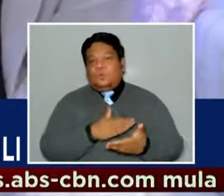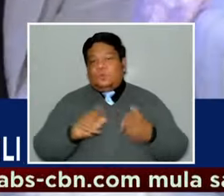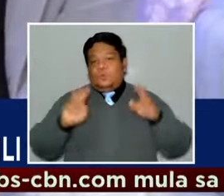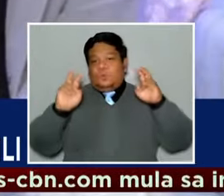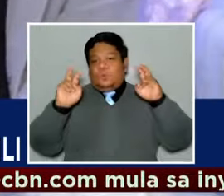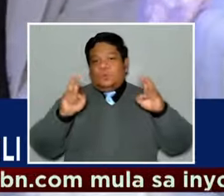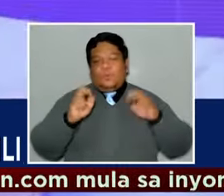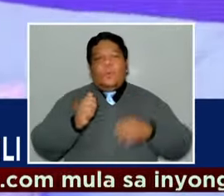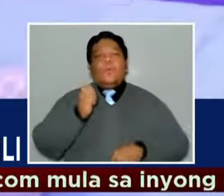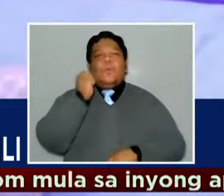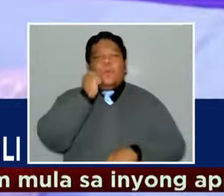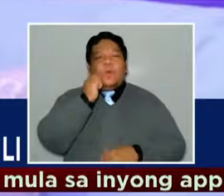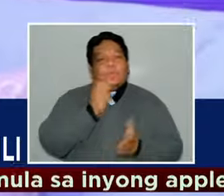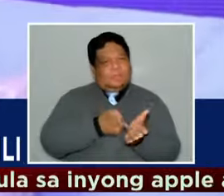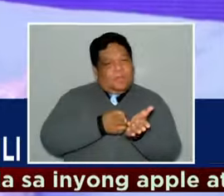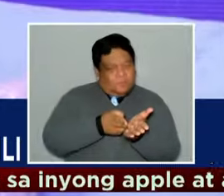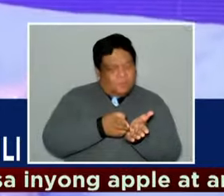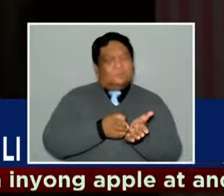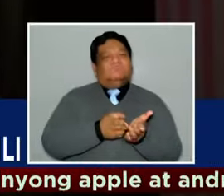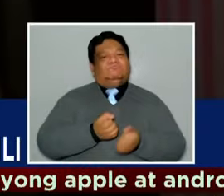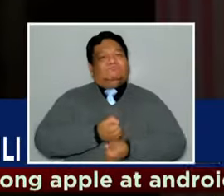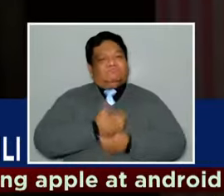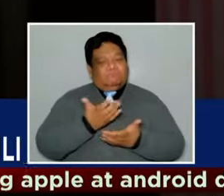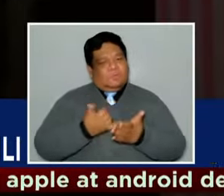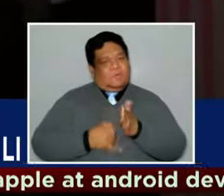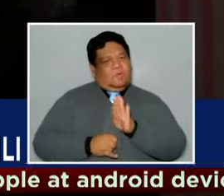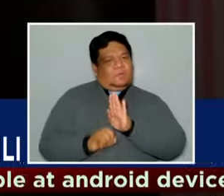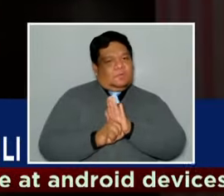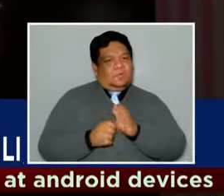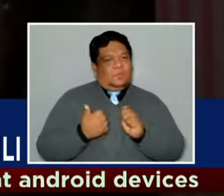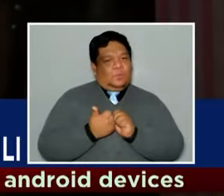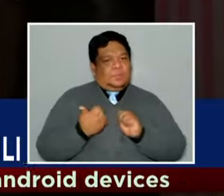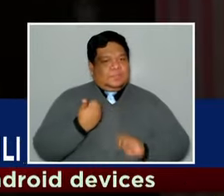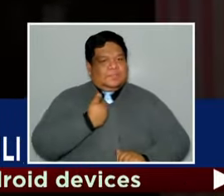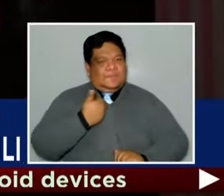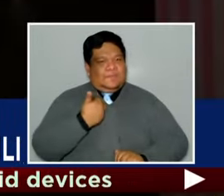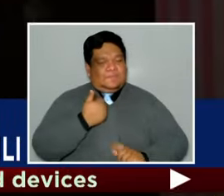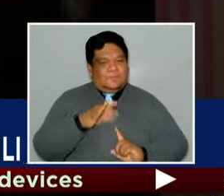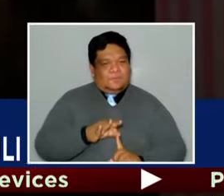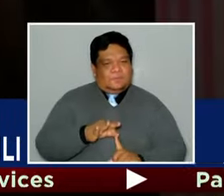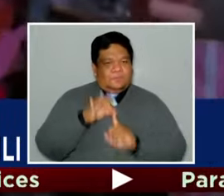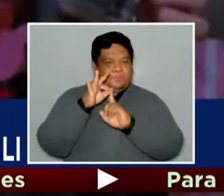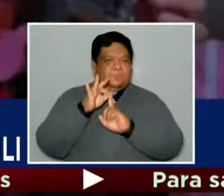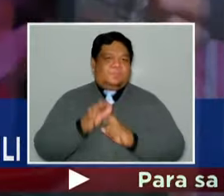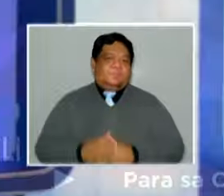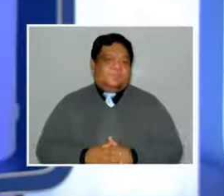at laging totoo sa sarili higit sa lahat.